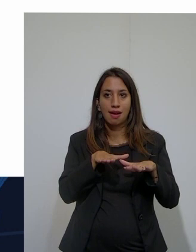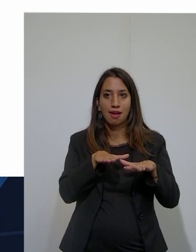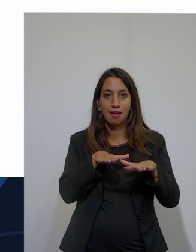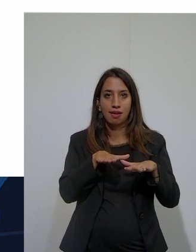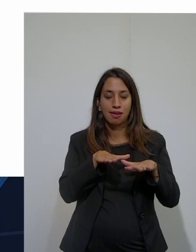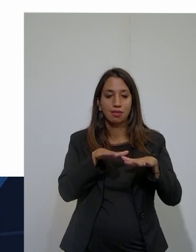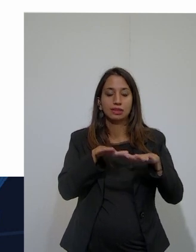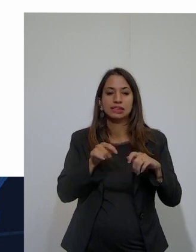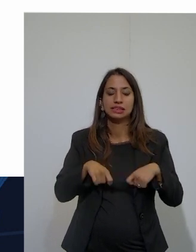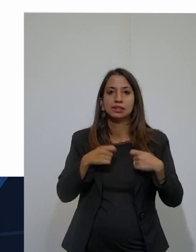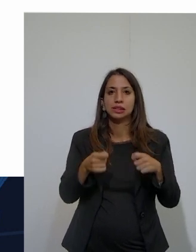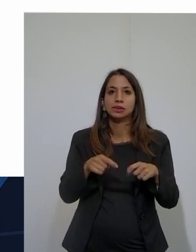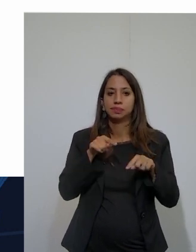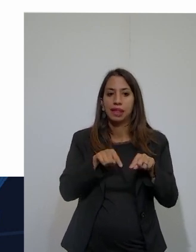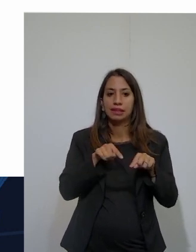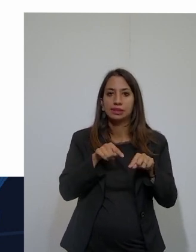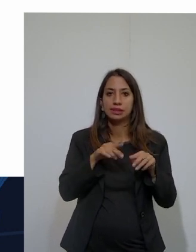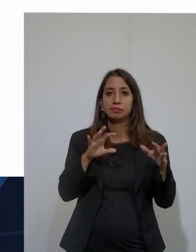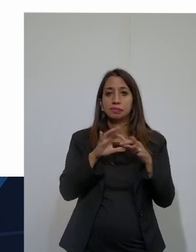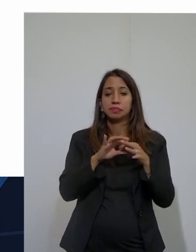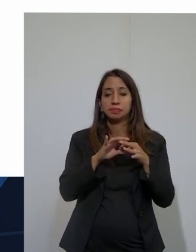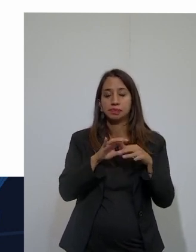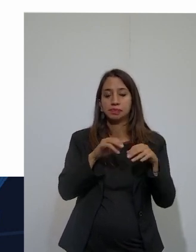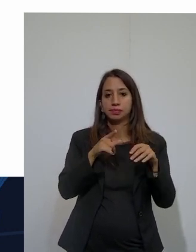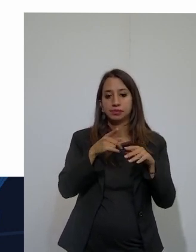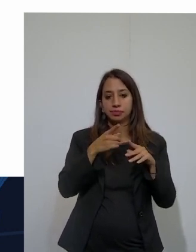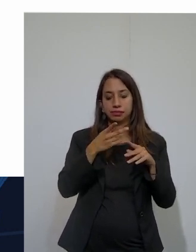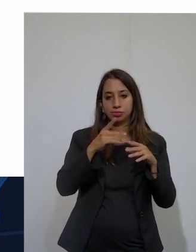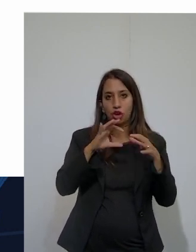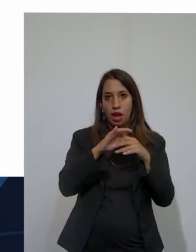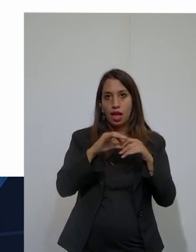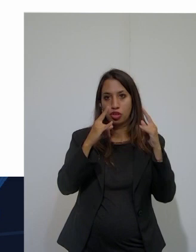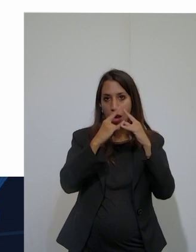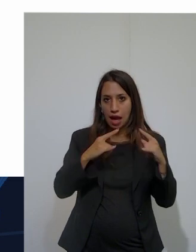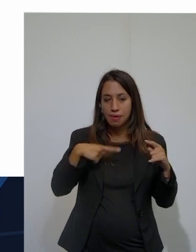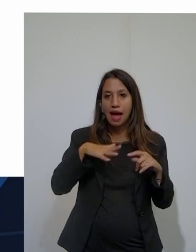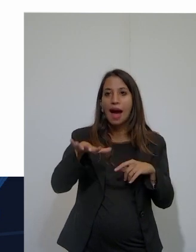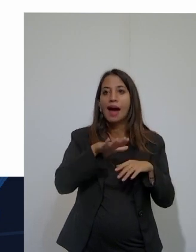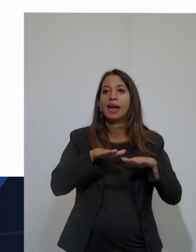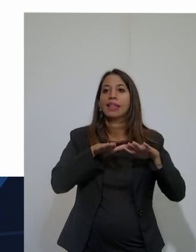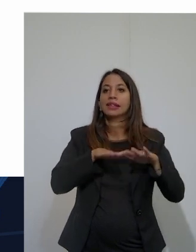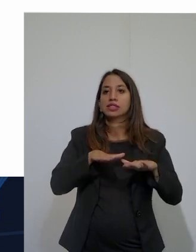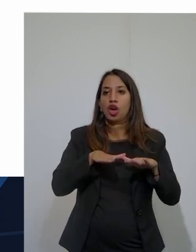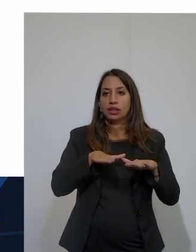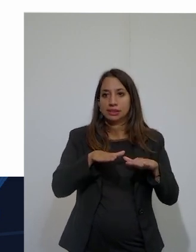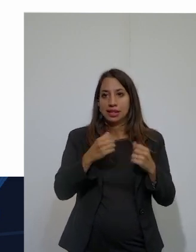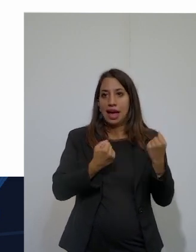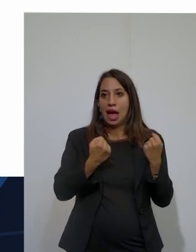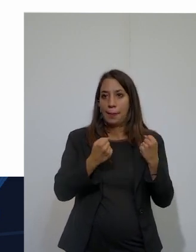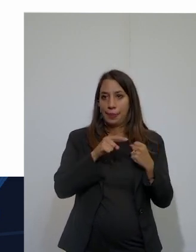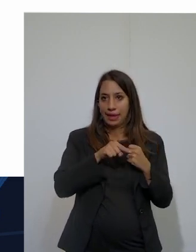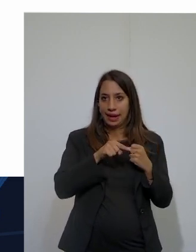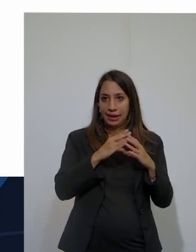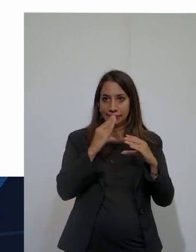la spesa viene allocata fra i campeggi e le aree di sosta camper. Questo